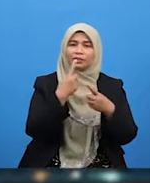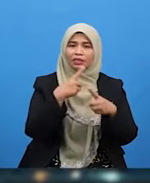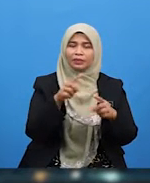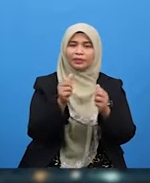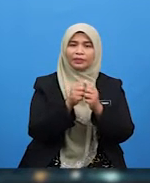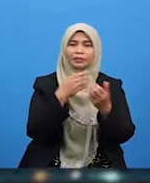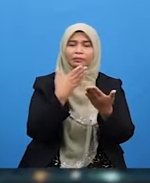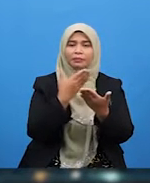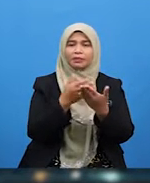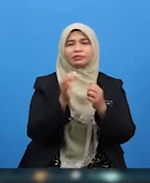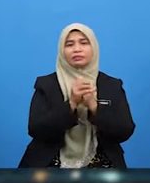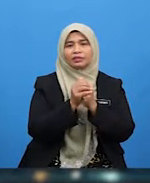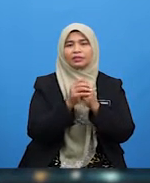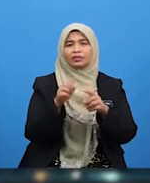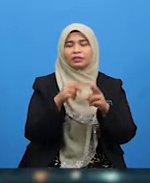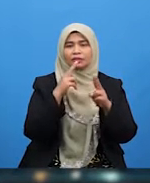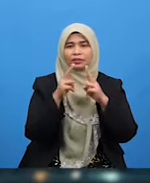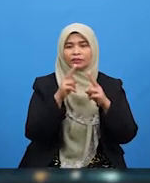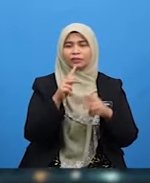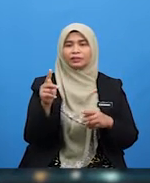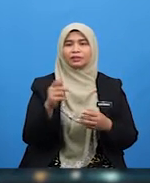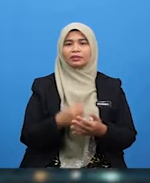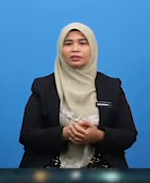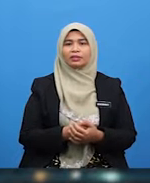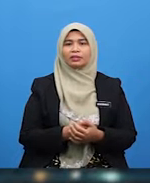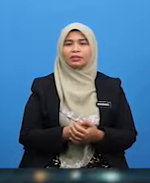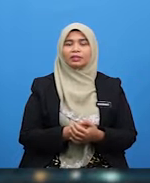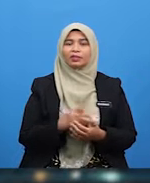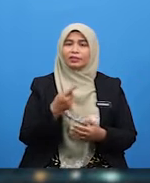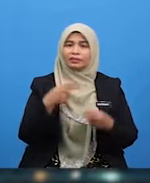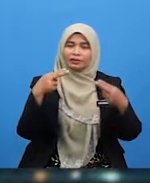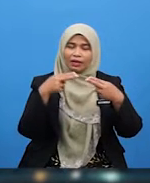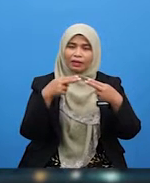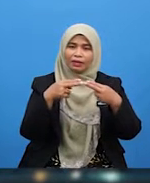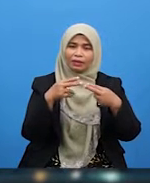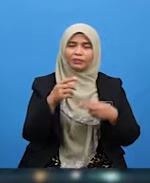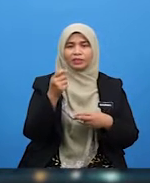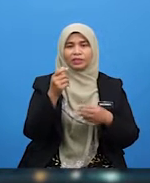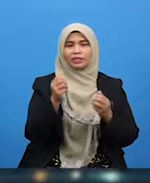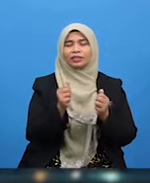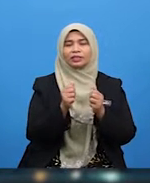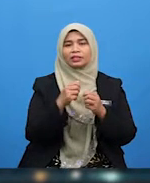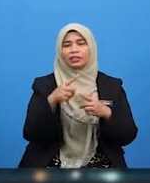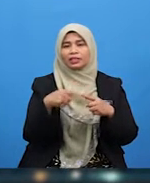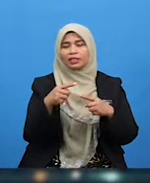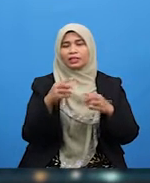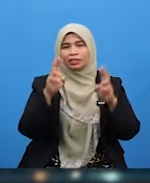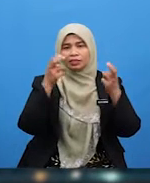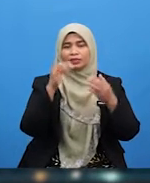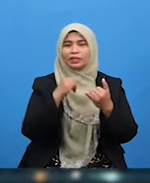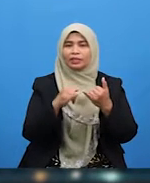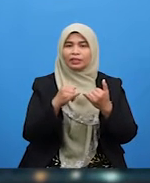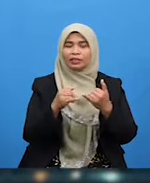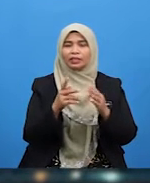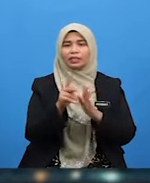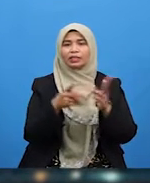baik. Tahniah diucapkan. Murid-murid semua, kita sambung sedikit lagi tentang subtopik terakhir,